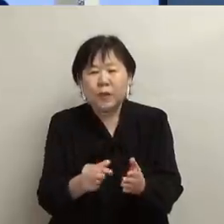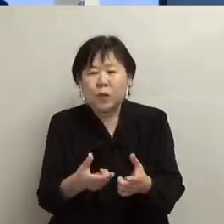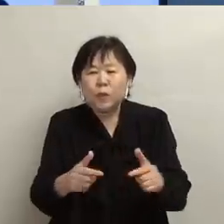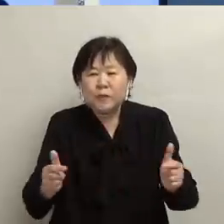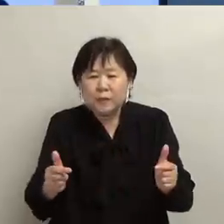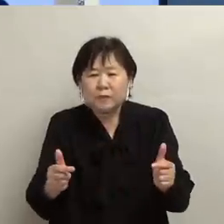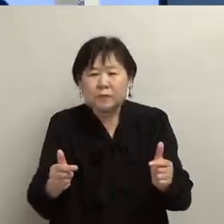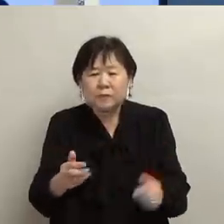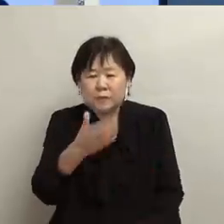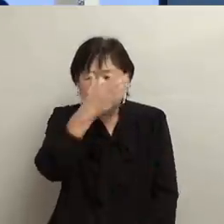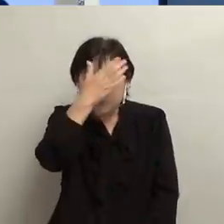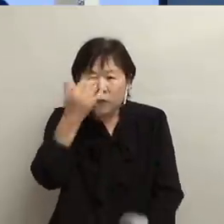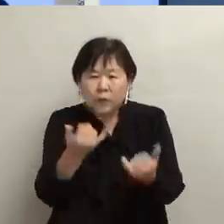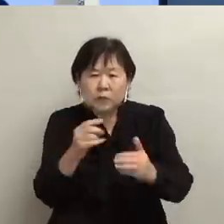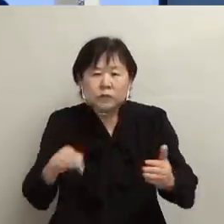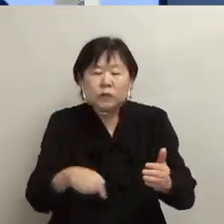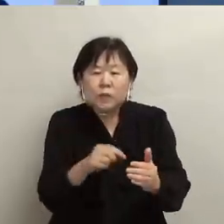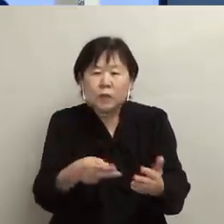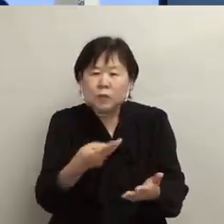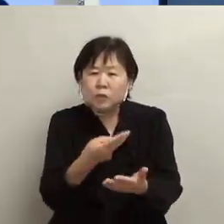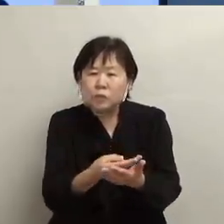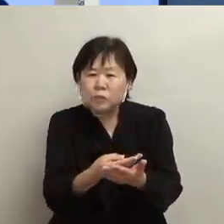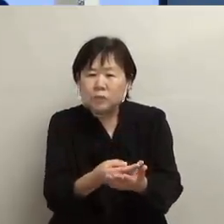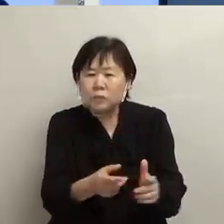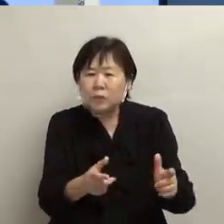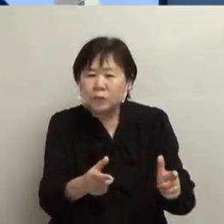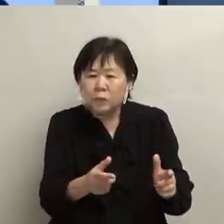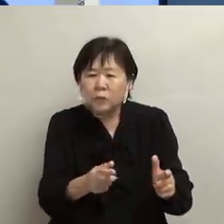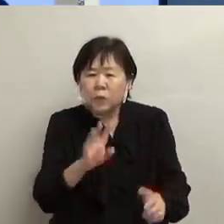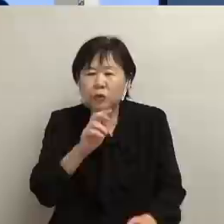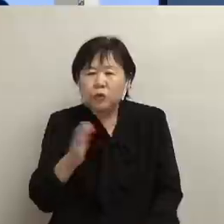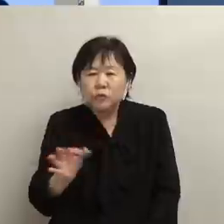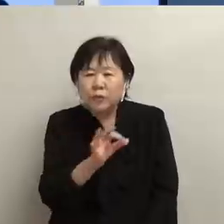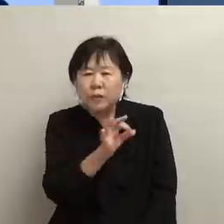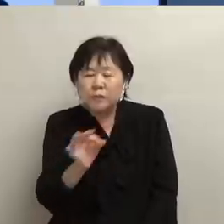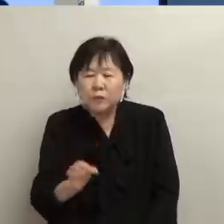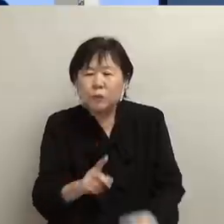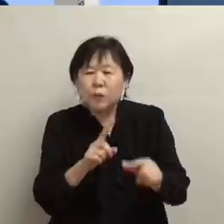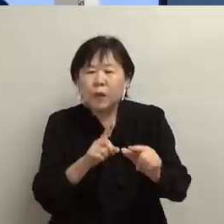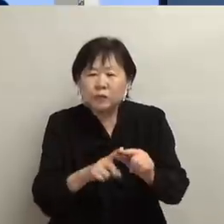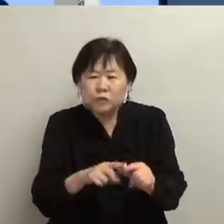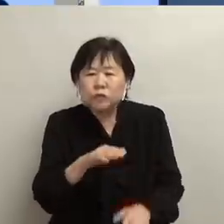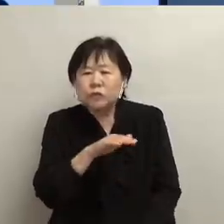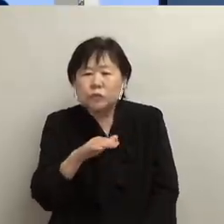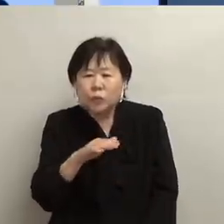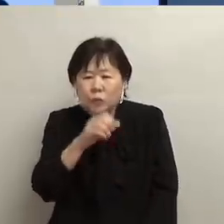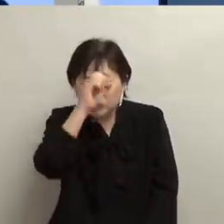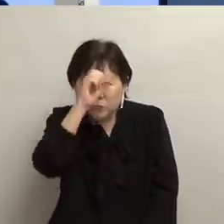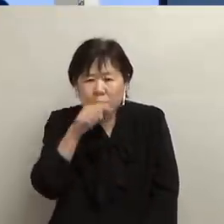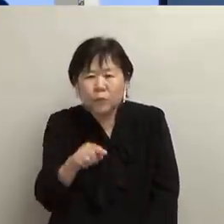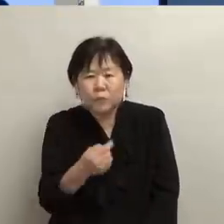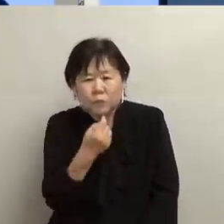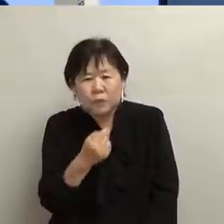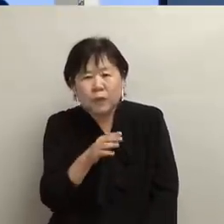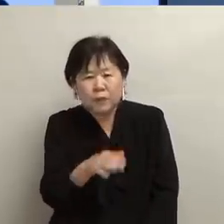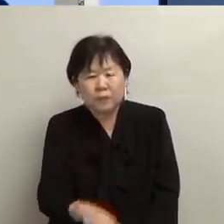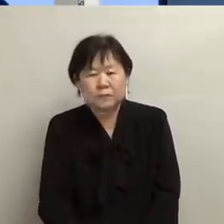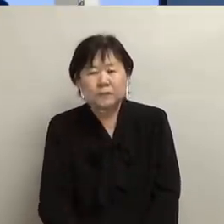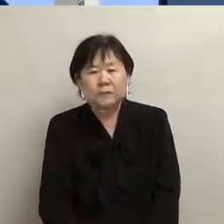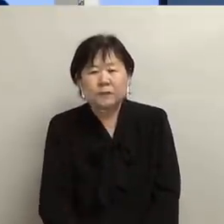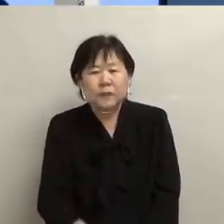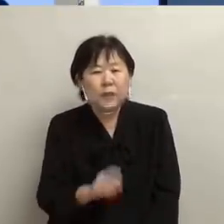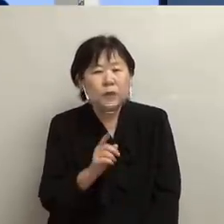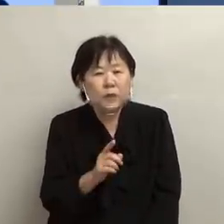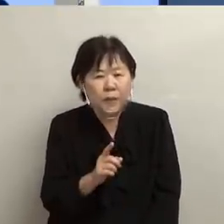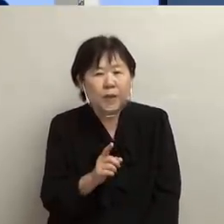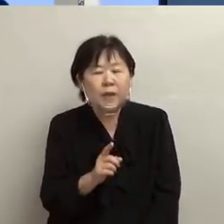方々のうち入院する方の4割が中当初先ほど説明した中等症を疑われることたらには中等症